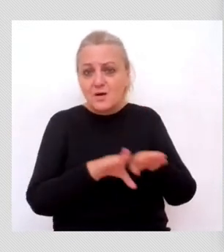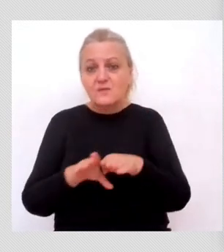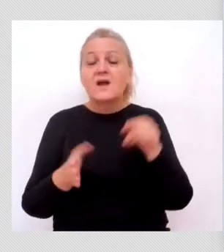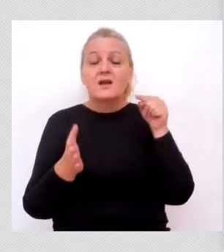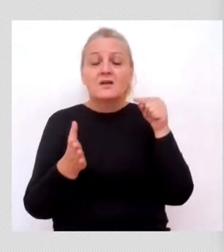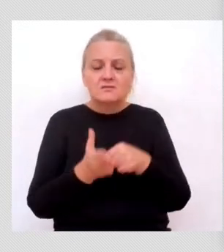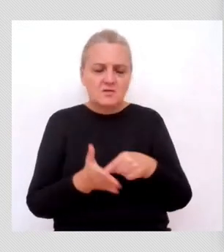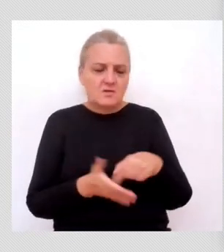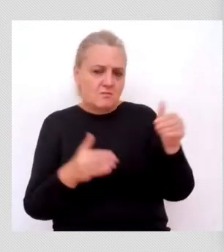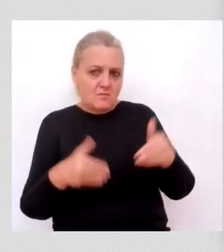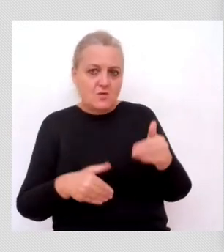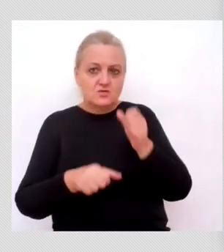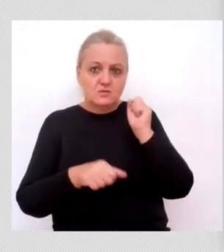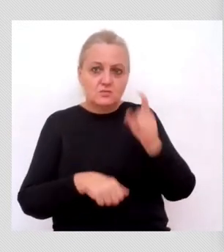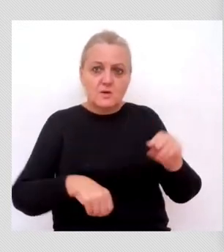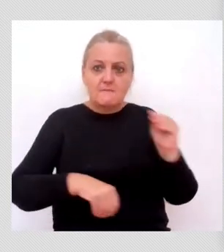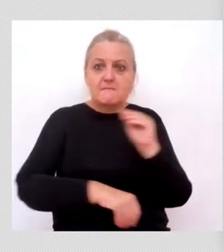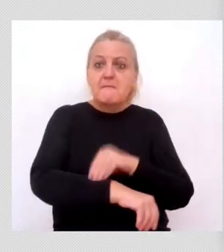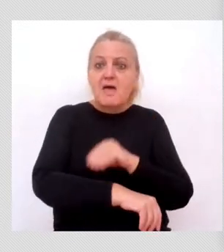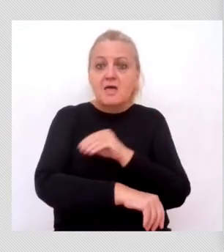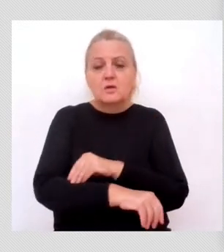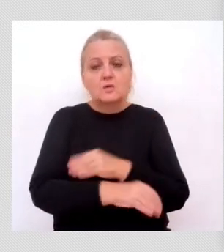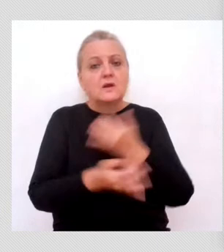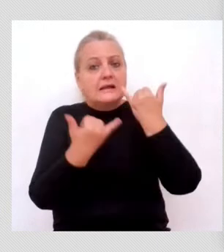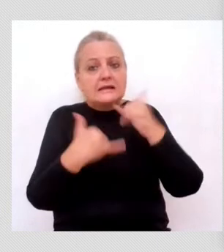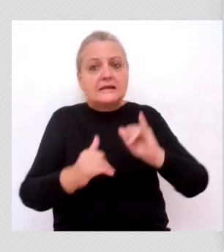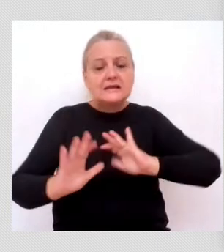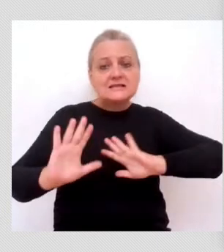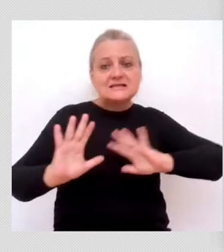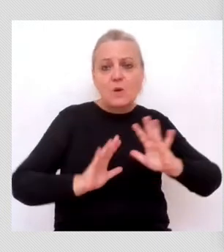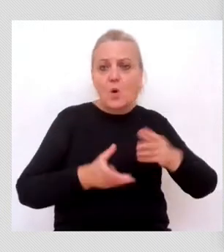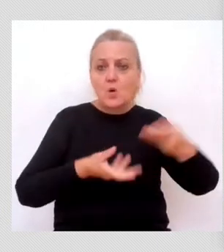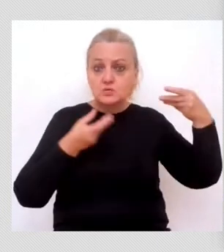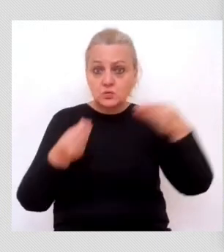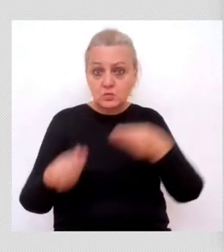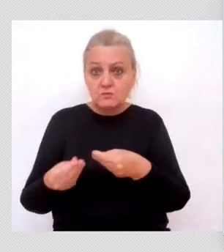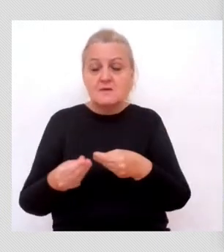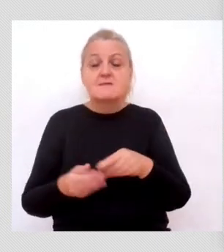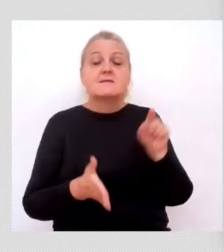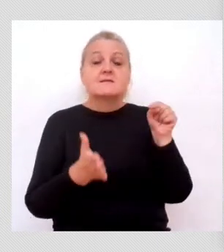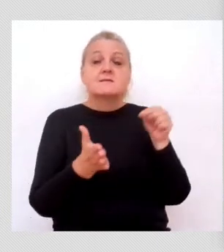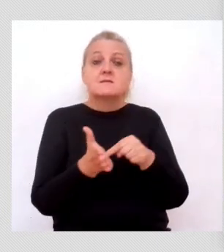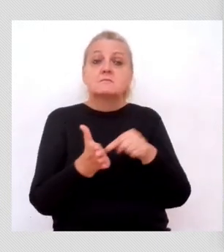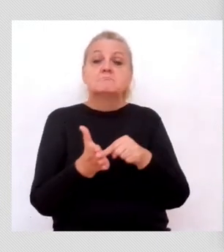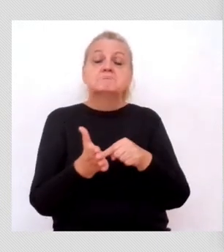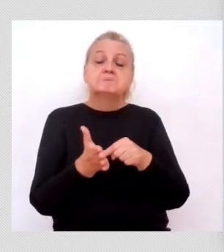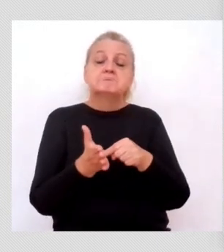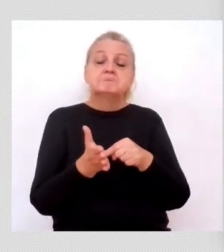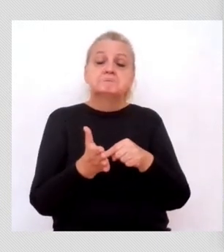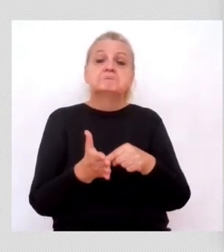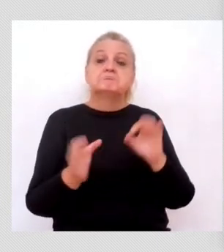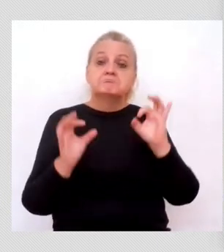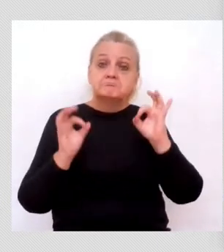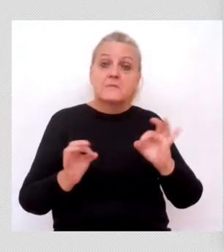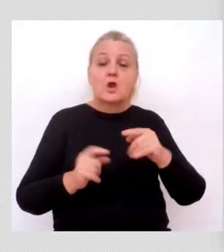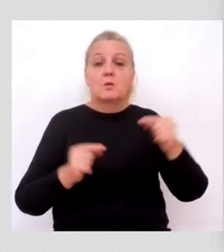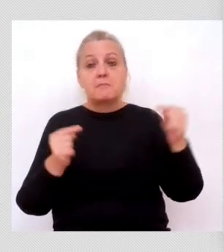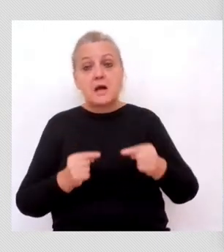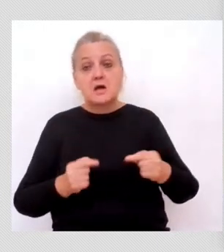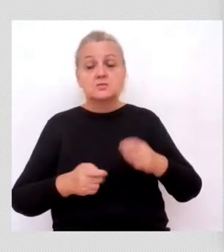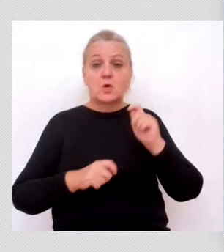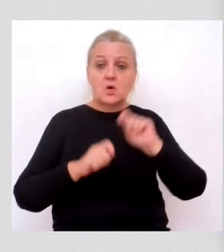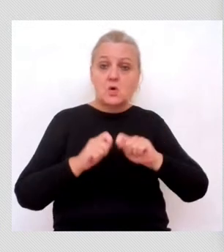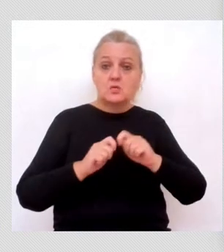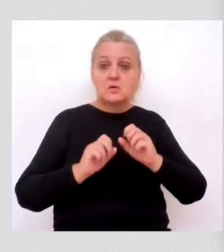istnieją jakieś metody, żeby dopuścić innego rodzaju finansowanie, oczywiście pod odpowiednią kontrolą transparentności,